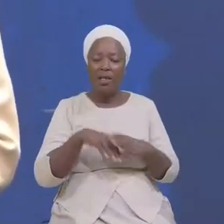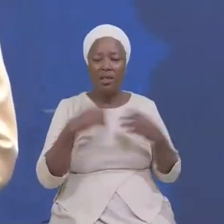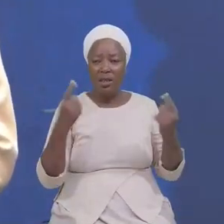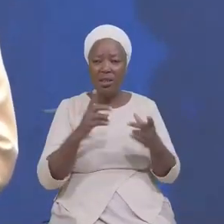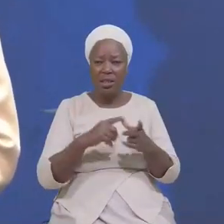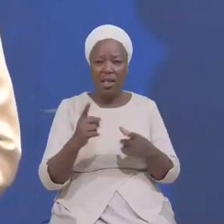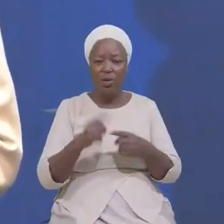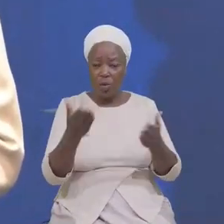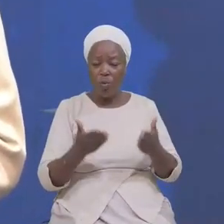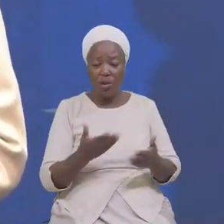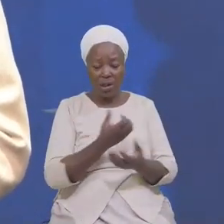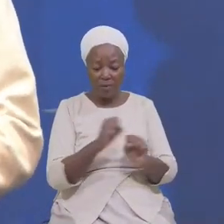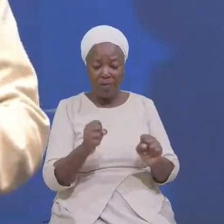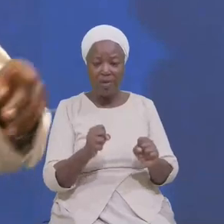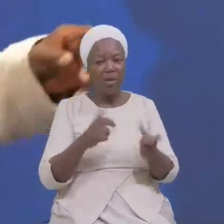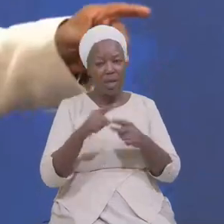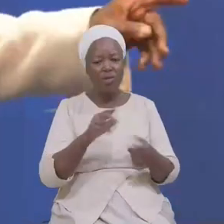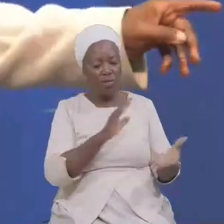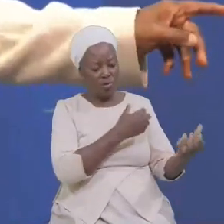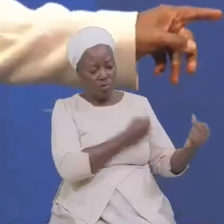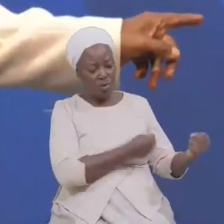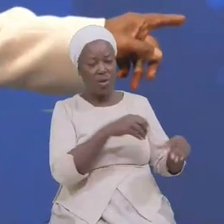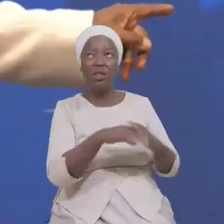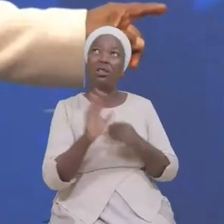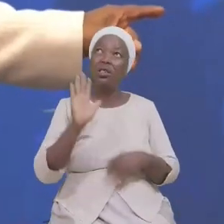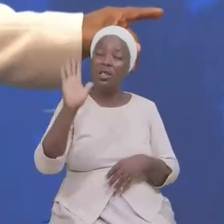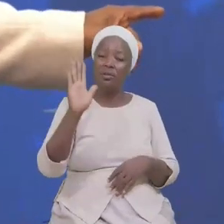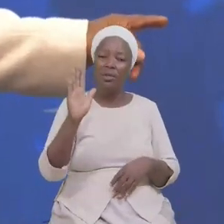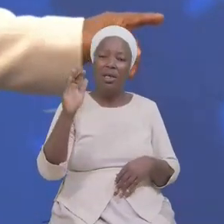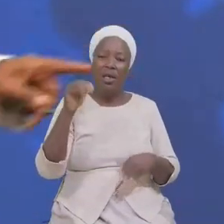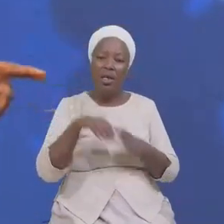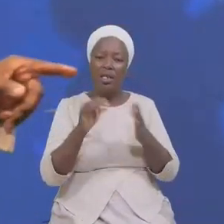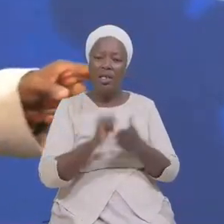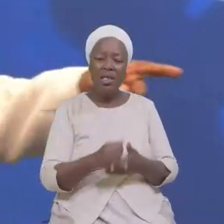Vous êtes dans le péché, vous voulez le salut, vous lui faites confiance.